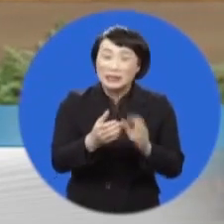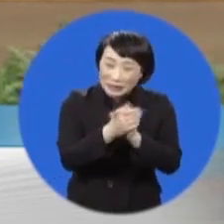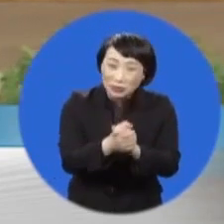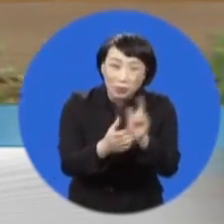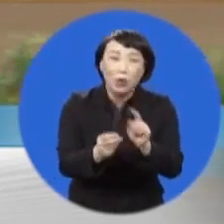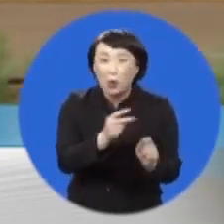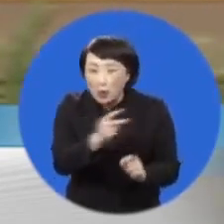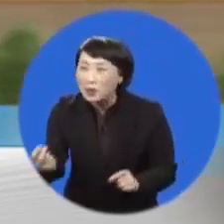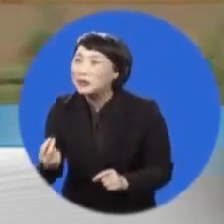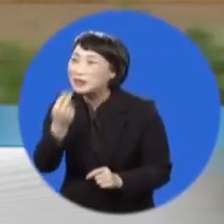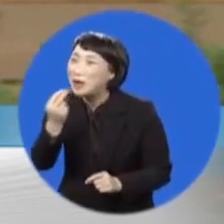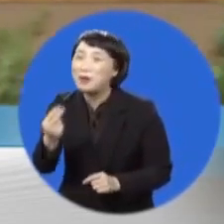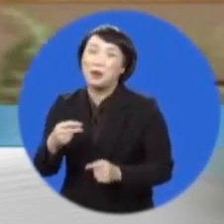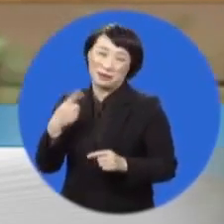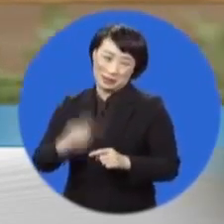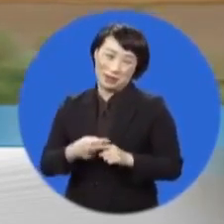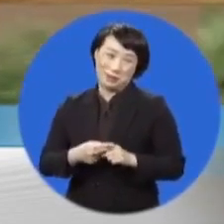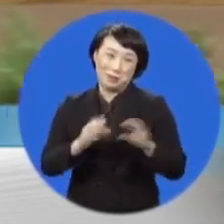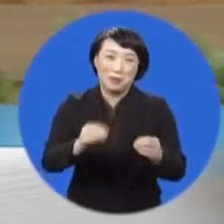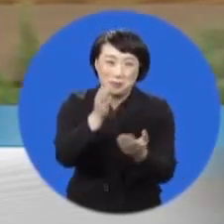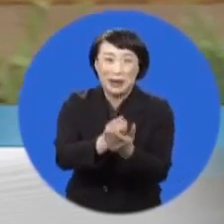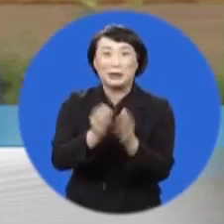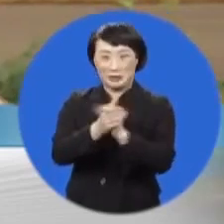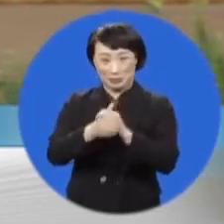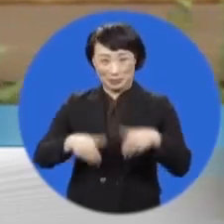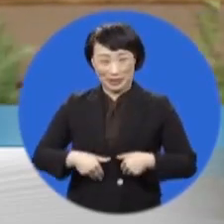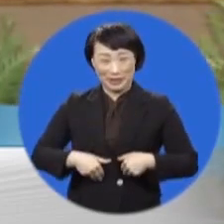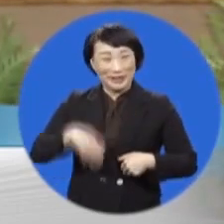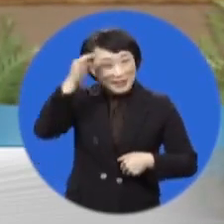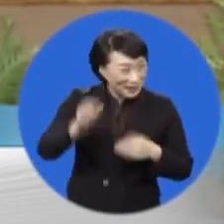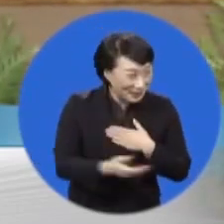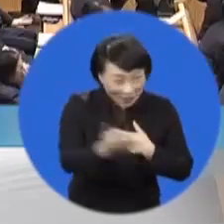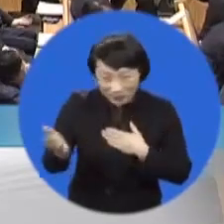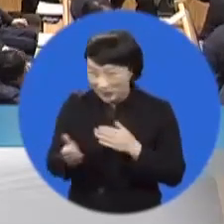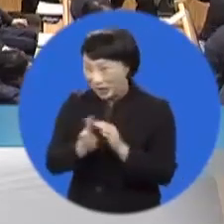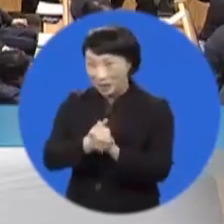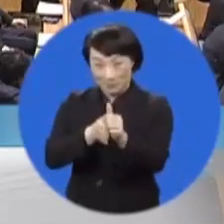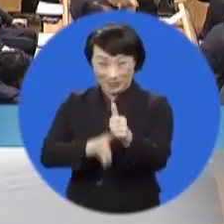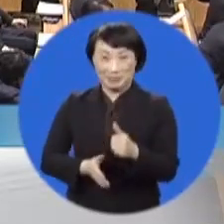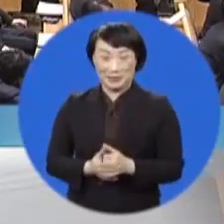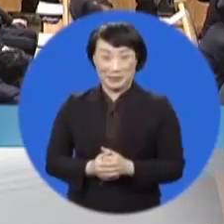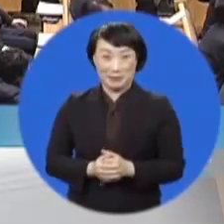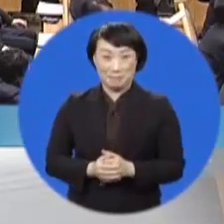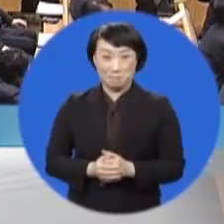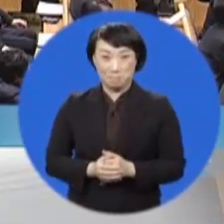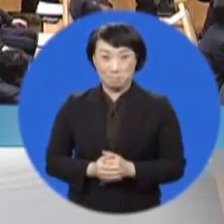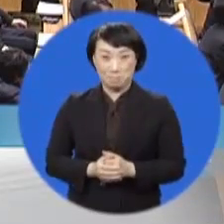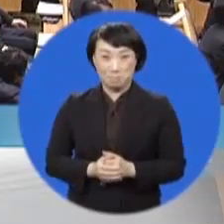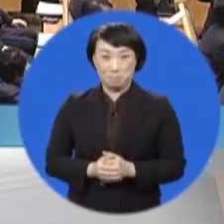곡이다 쉬지 말 못 기도해라 입력하면 아멘 합시다 예